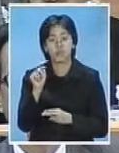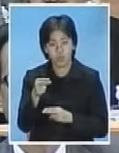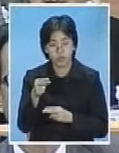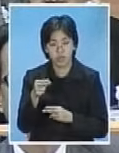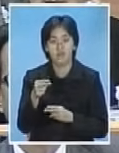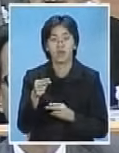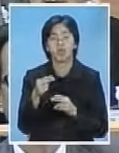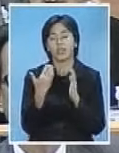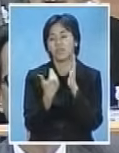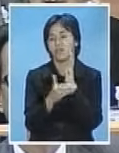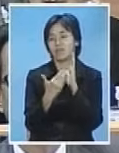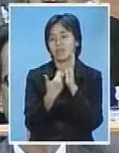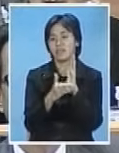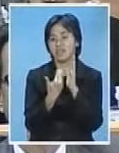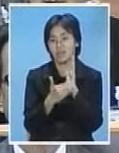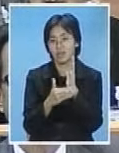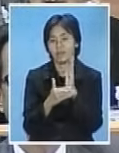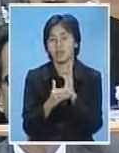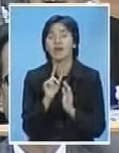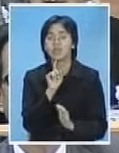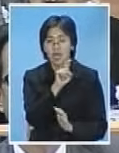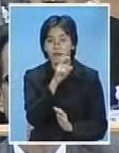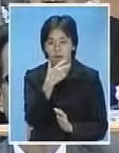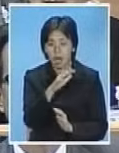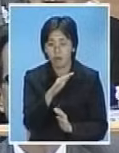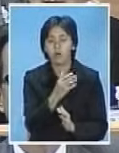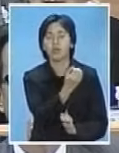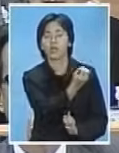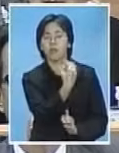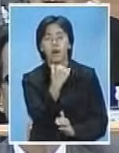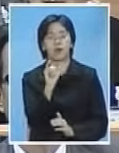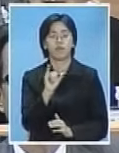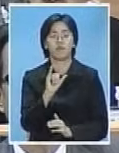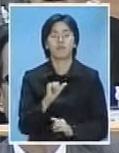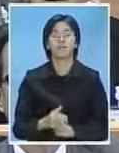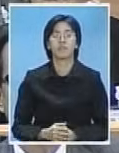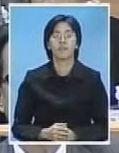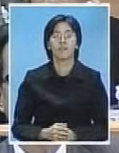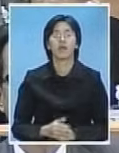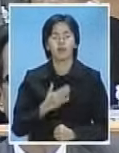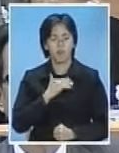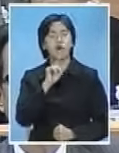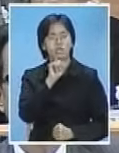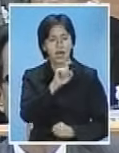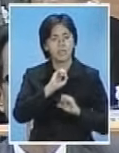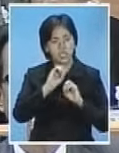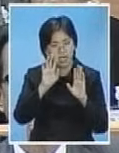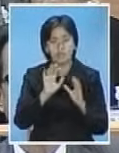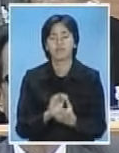านอยู่อีสานนะครับท่านกรุณาช่วยถามให้เราแล้วแต่ว่ายังไม่มีคำตอบช่วยกรุณาตอบให้นิดครับว่